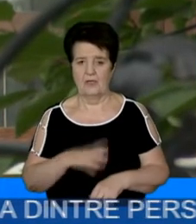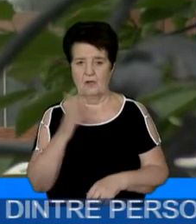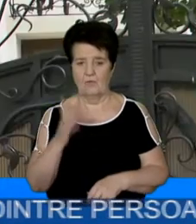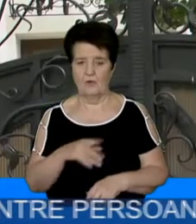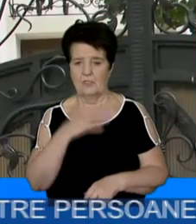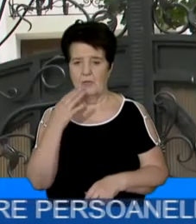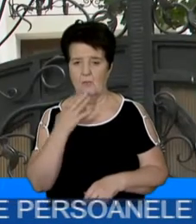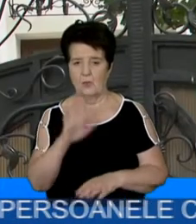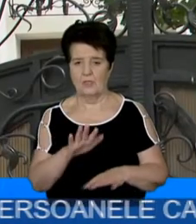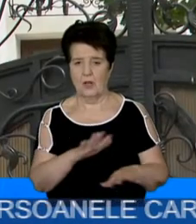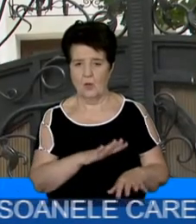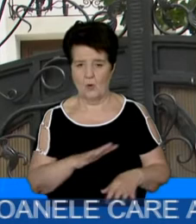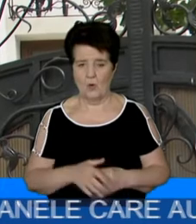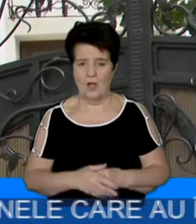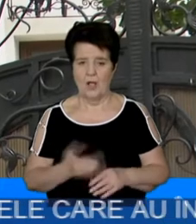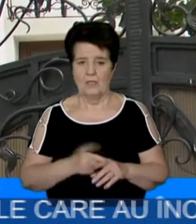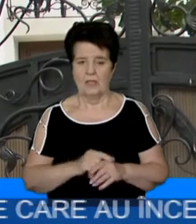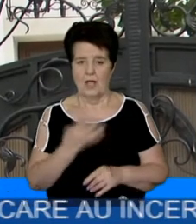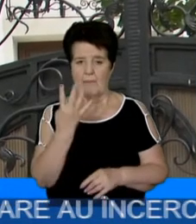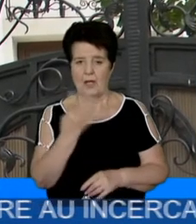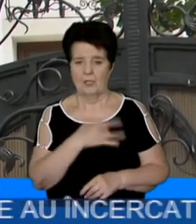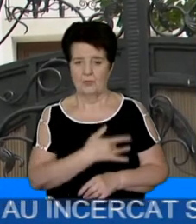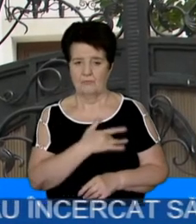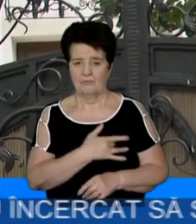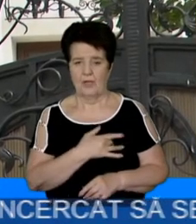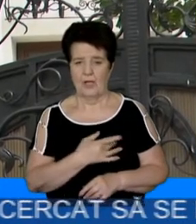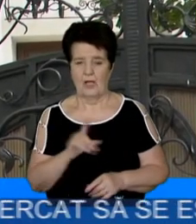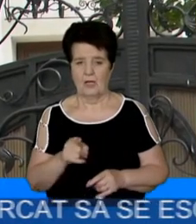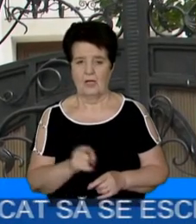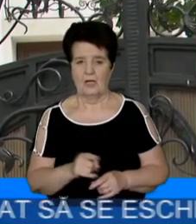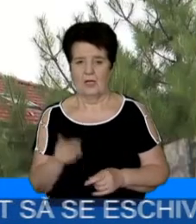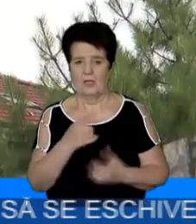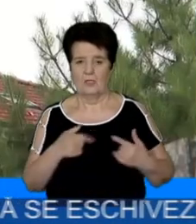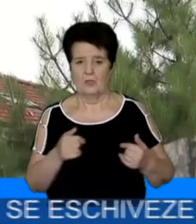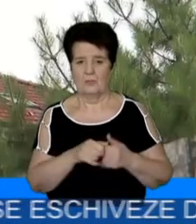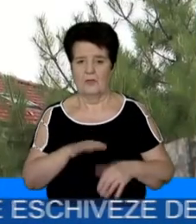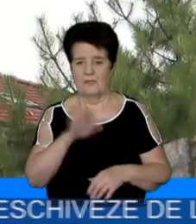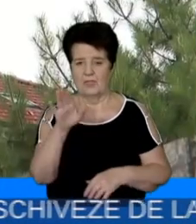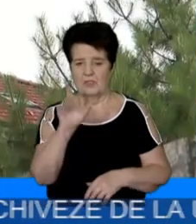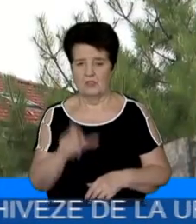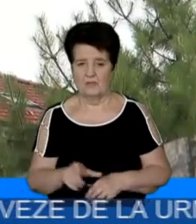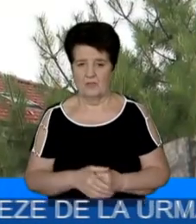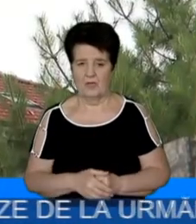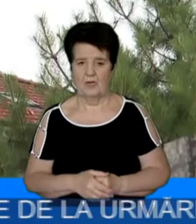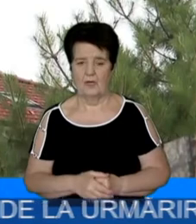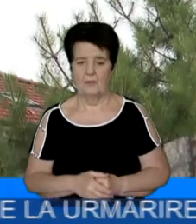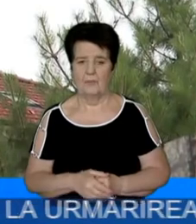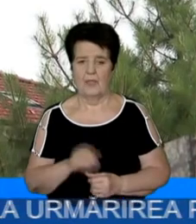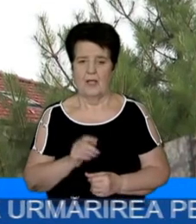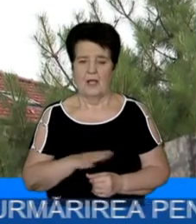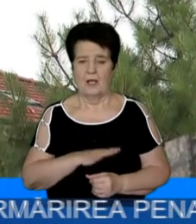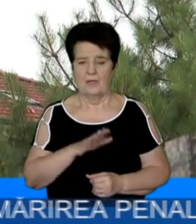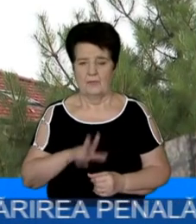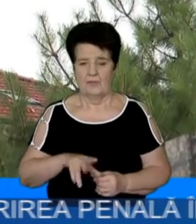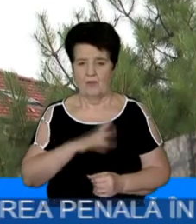multe locuri. Acestea vizează 4 persoane care activau în domeniul aviației civile. Un fost director al aviației civile